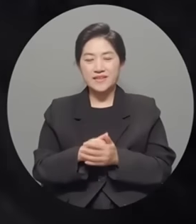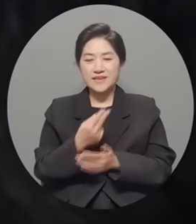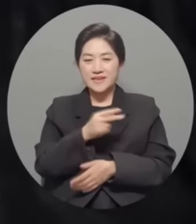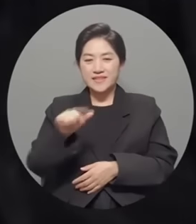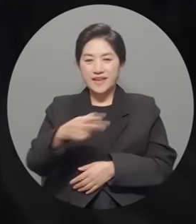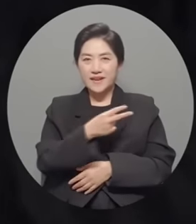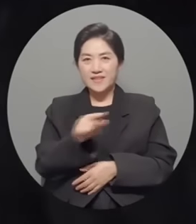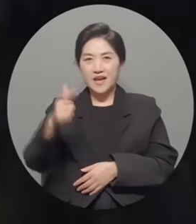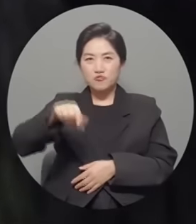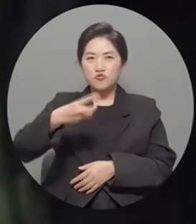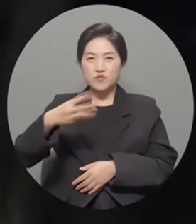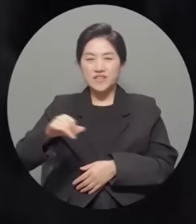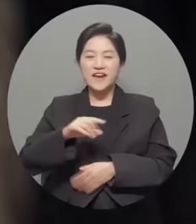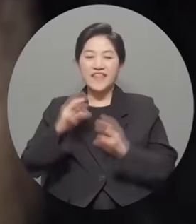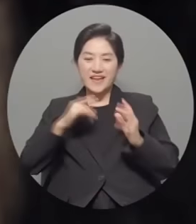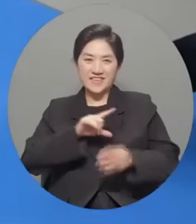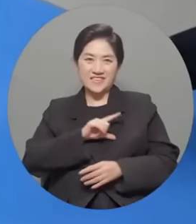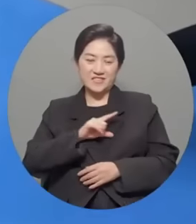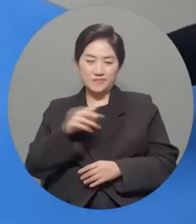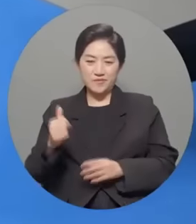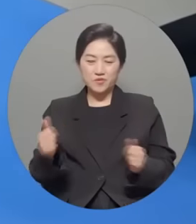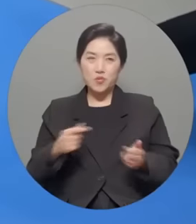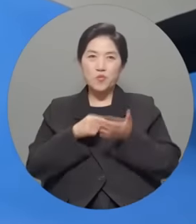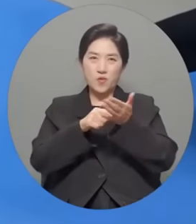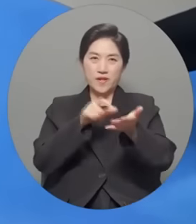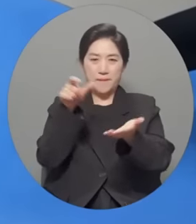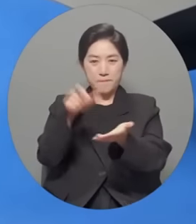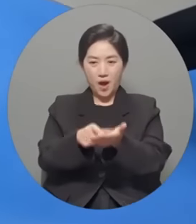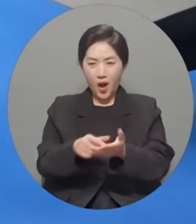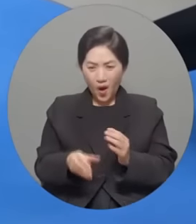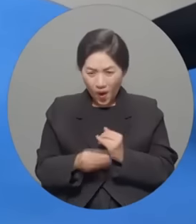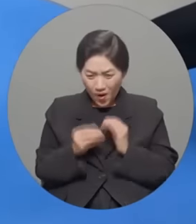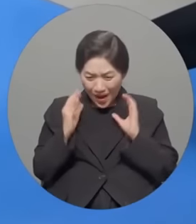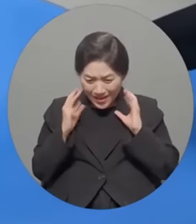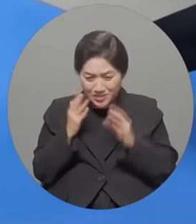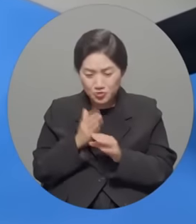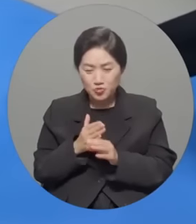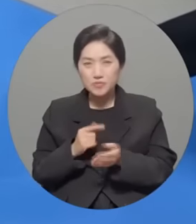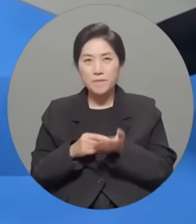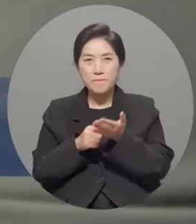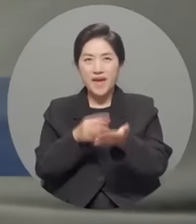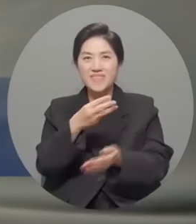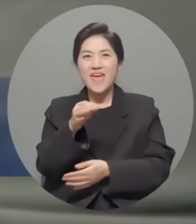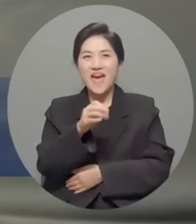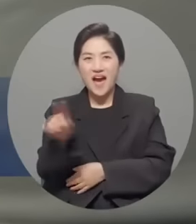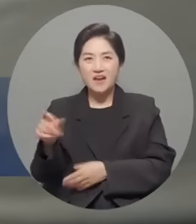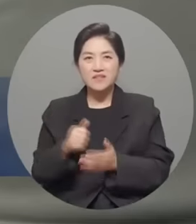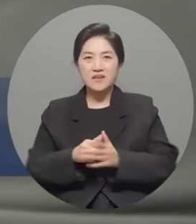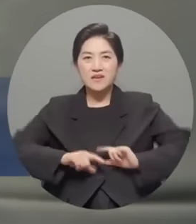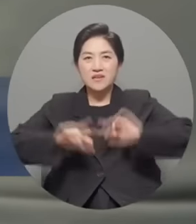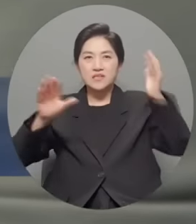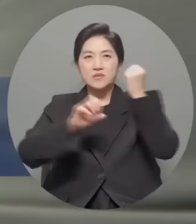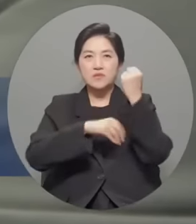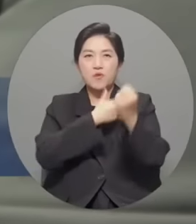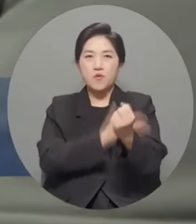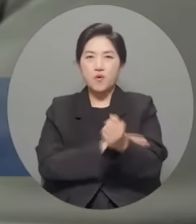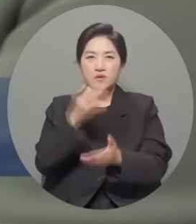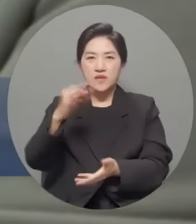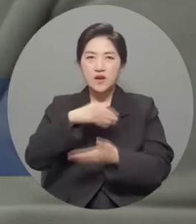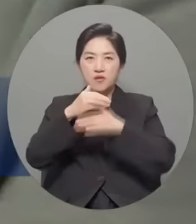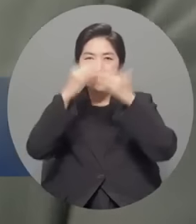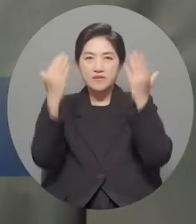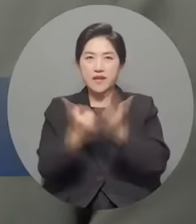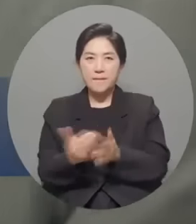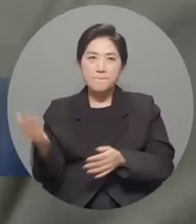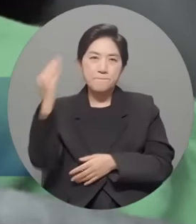태명으로 소송에 참여하면서 태아 청구인으로 큰 관심을 받았습니다. 기본권뿐만 아니라 재산권이나 이런 부분들을